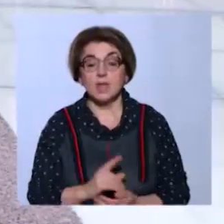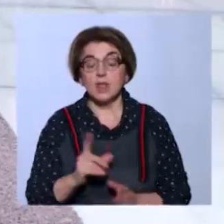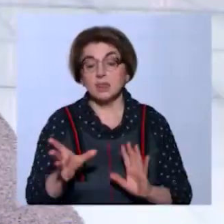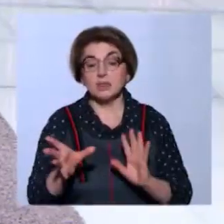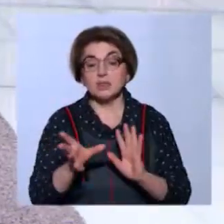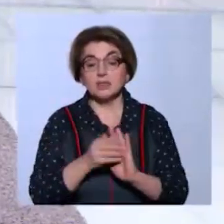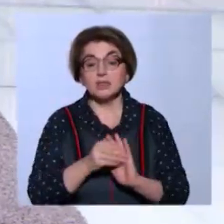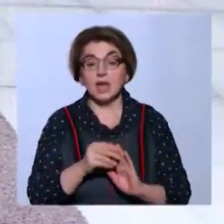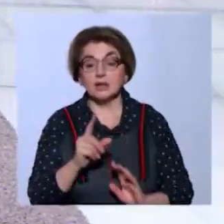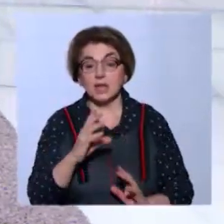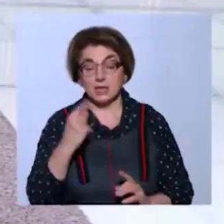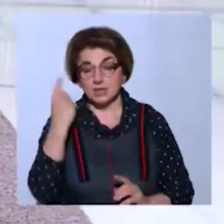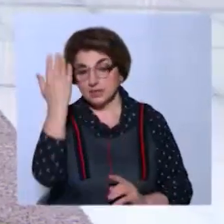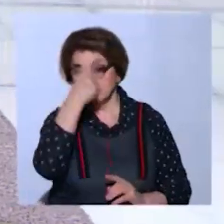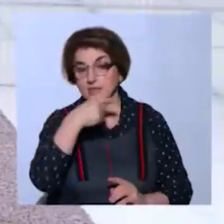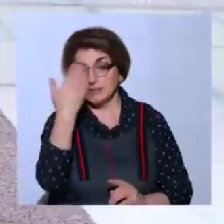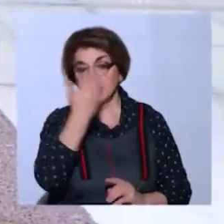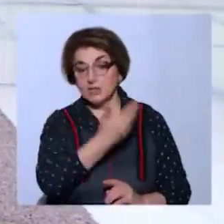თანასაზოგადოება.